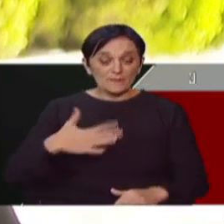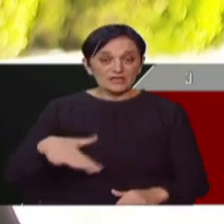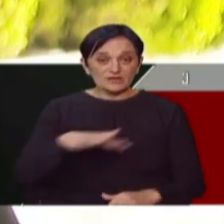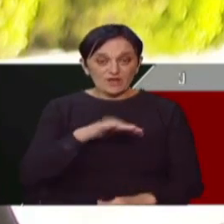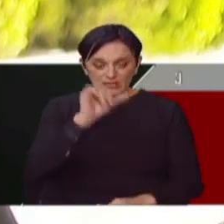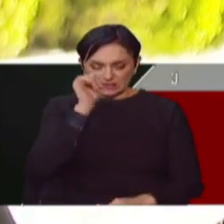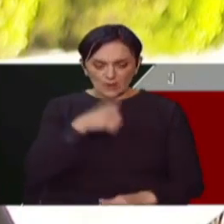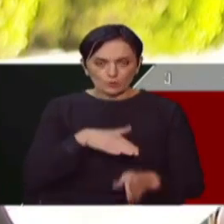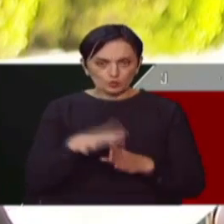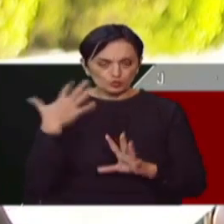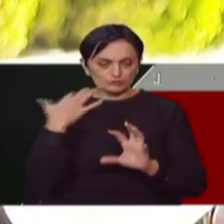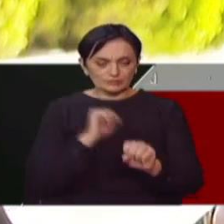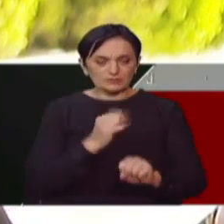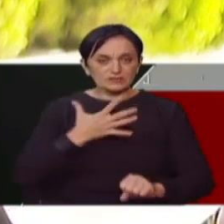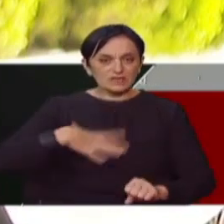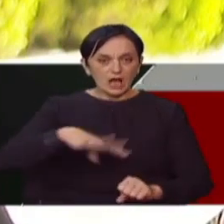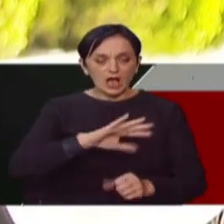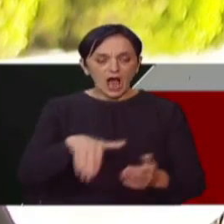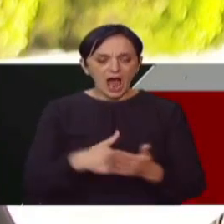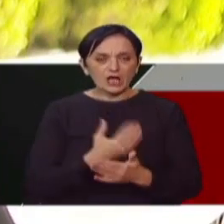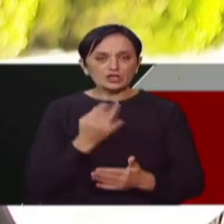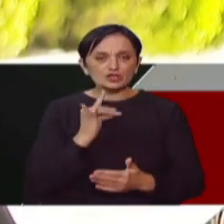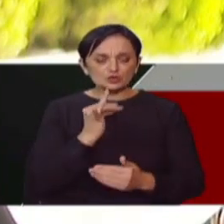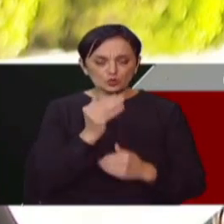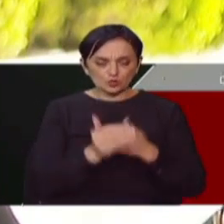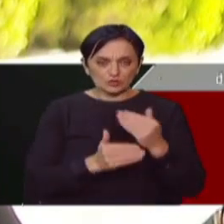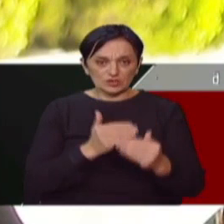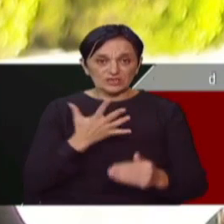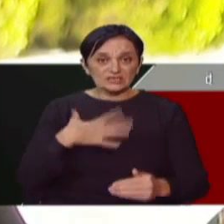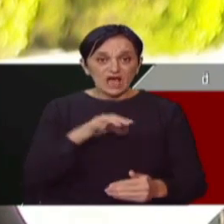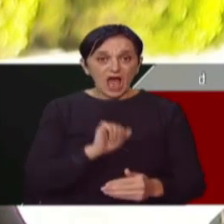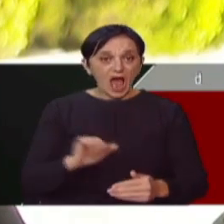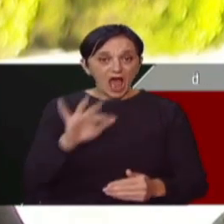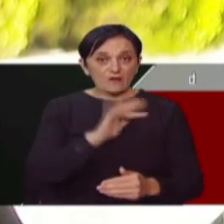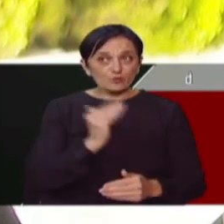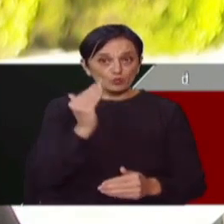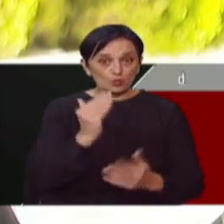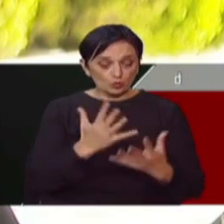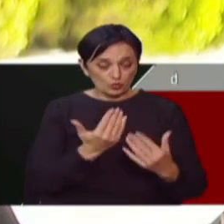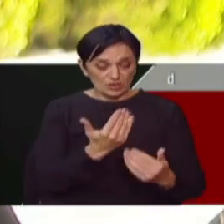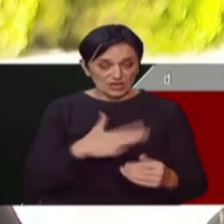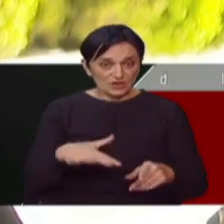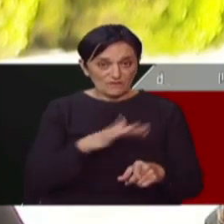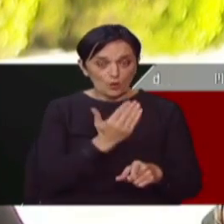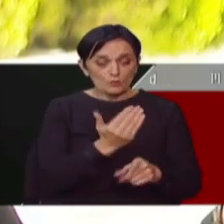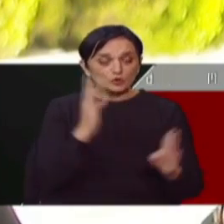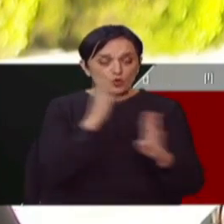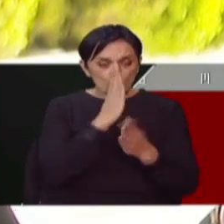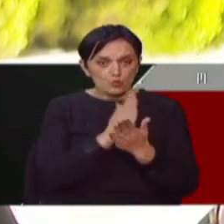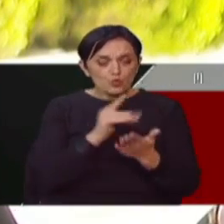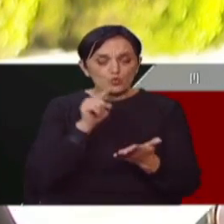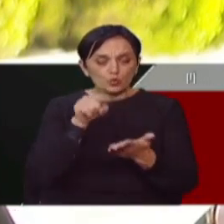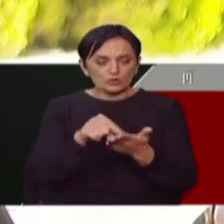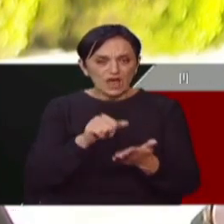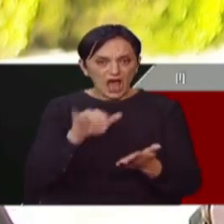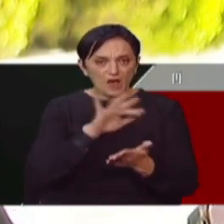საბერძნეთით სრულად უჭერს მხარს საქართველოს ამ ახალ ისტორიულ წინსვლას. საქართველო ევროპული ქვეყანაა და მისი ბუნებრივი დანიშნულებაცაა, რომ